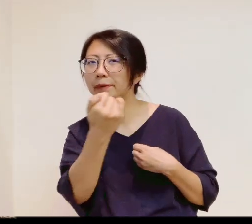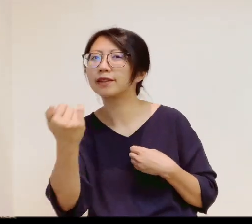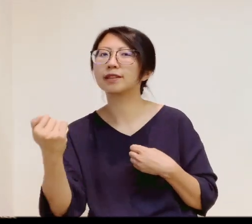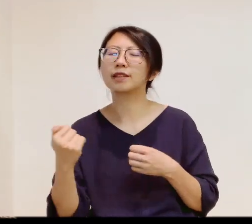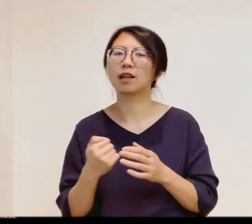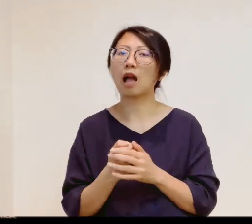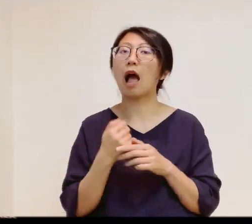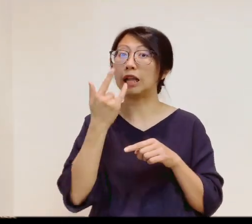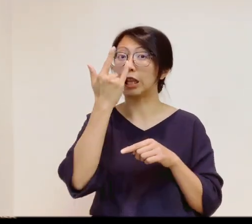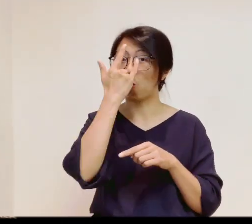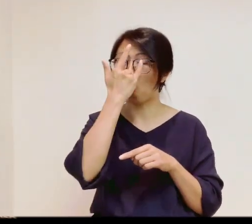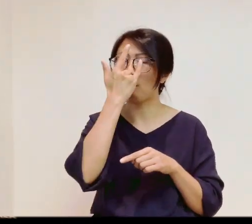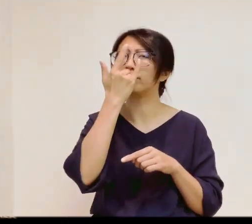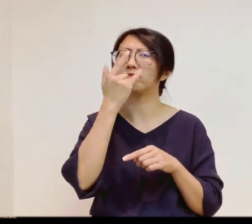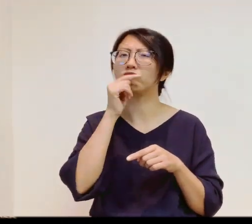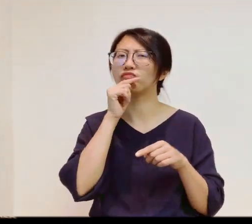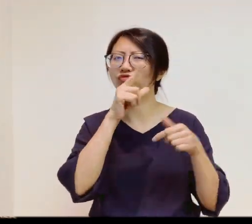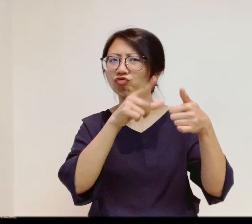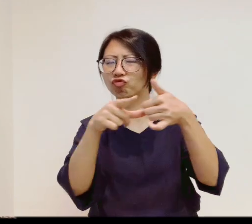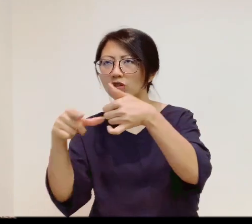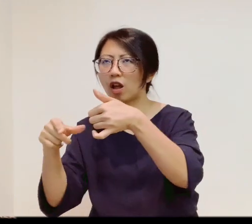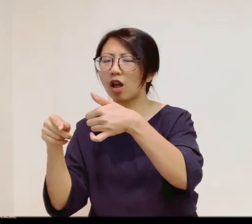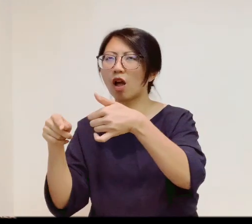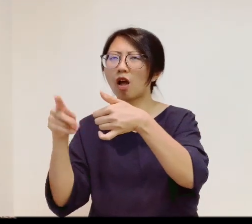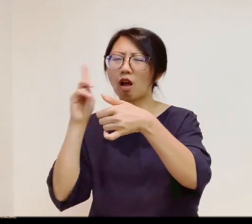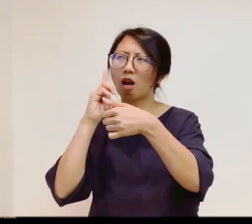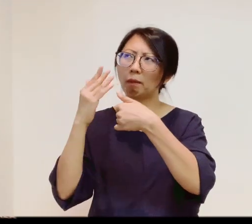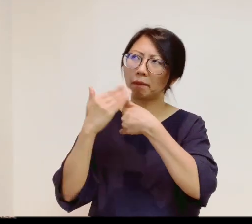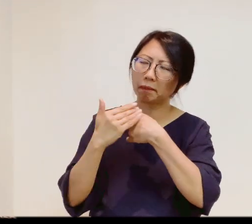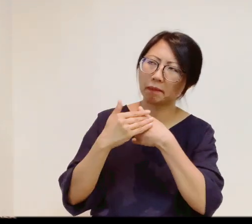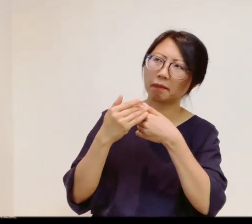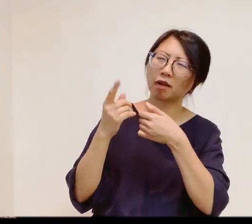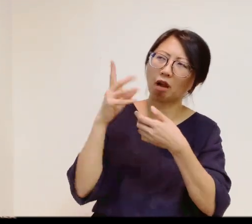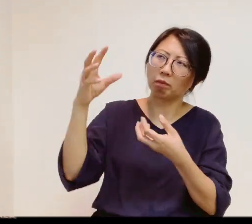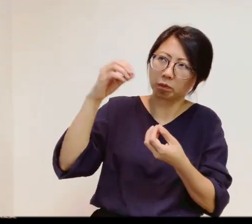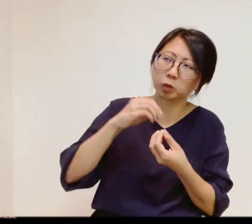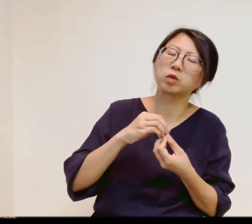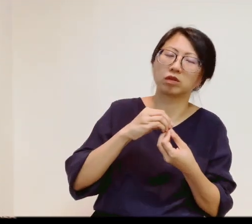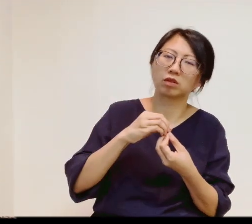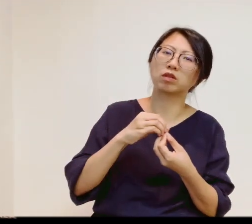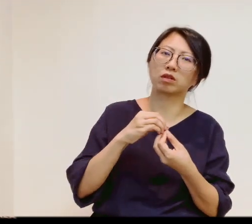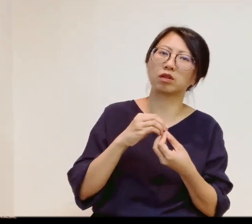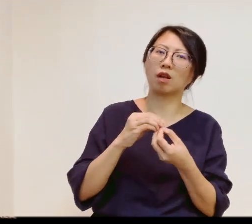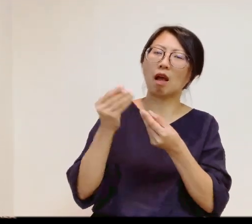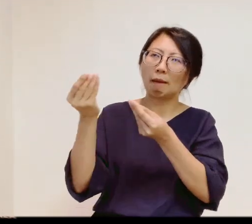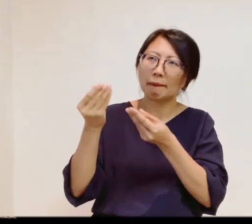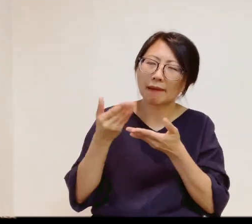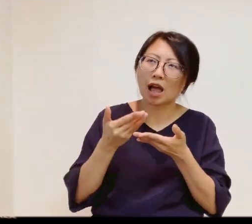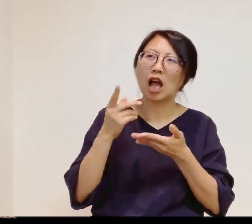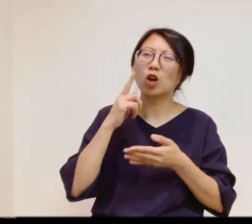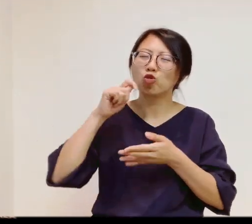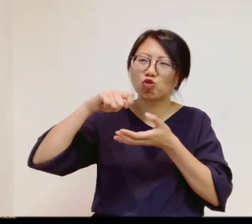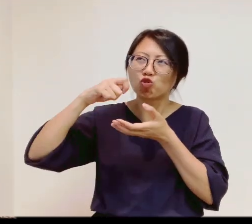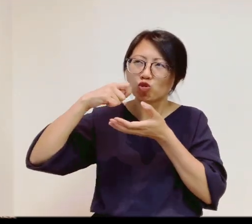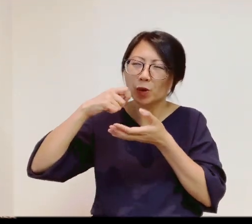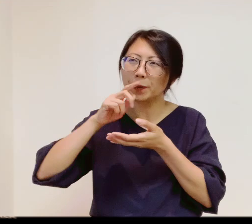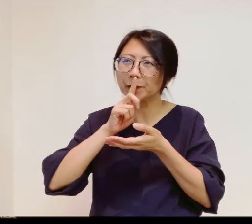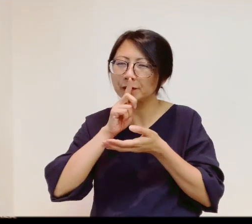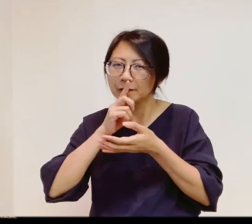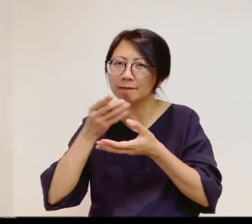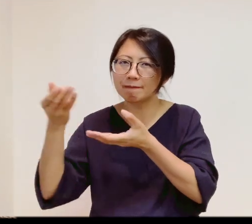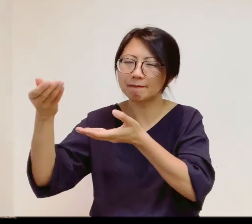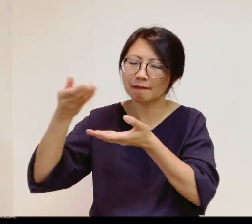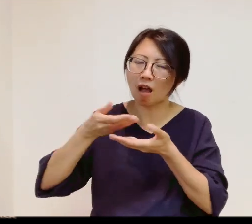嘅，就算喺呢個集中營裏邊咧，佢都見到有啲嘅德國嘅士兵咧，係會靜雞雞俾啲粥去